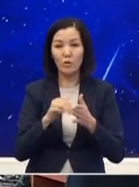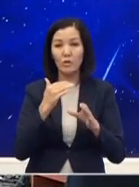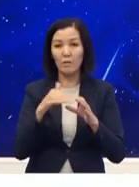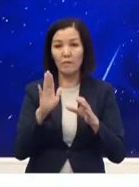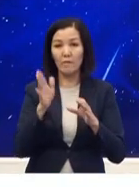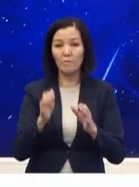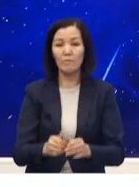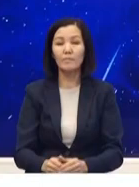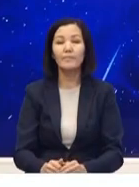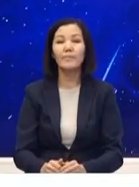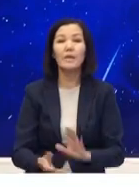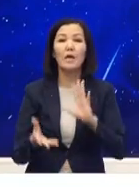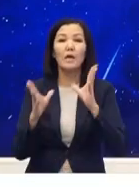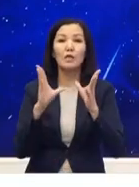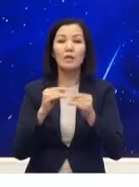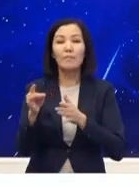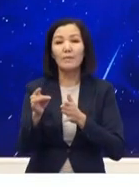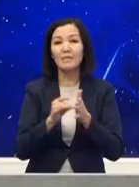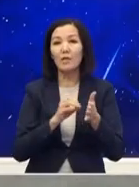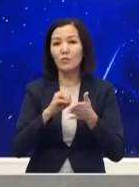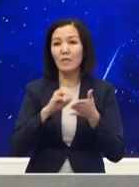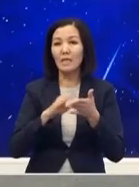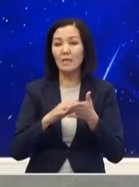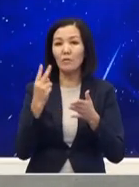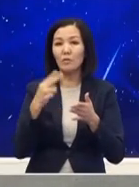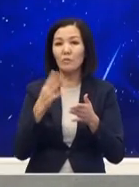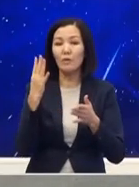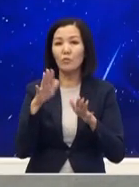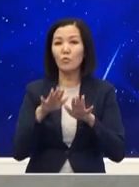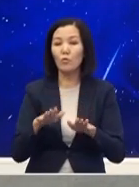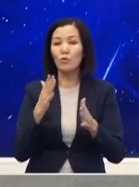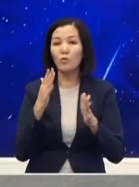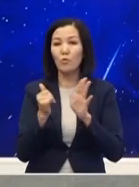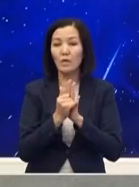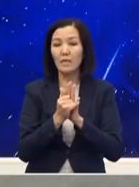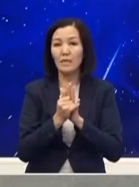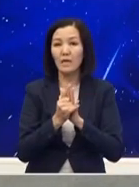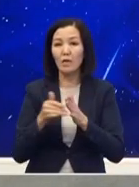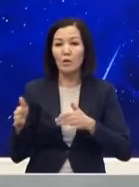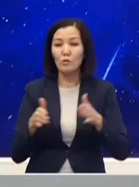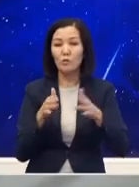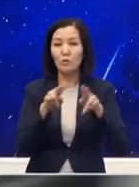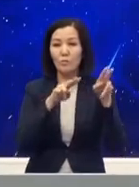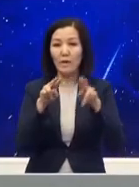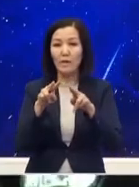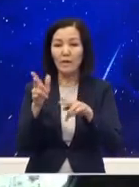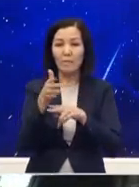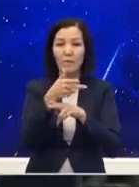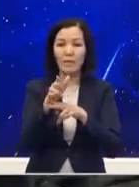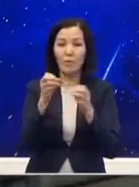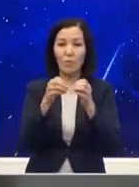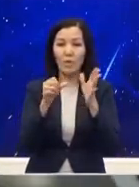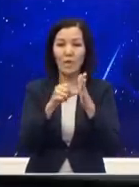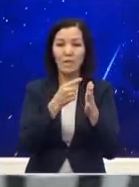міндеттіміз. Жалпы өңірде автоматты тіркеу жүйесінің 24 бекеті орналасқан, яғни жол ережесін бақылайтын бейне камераның